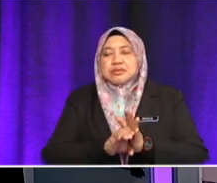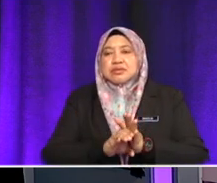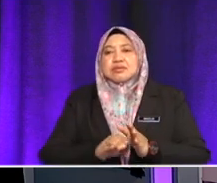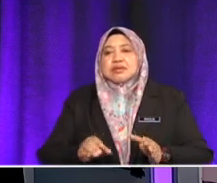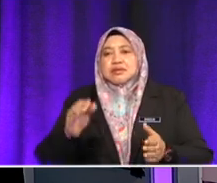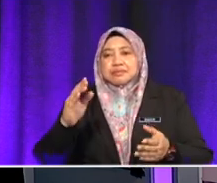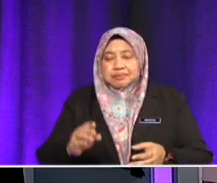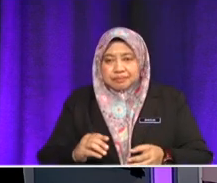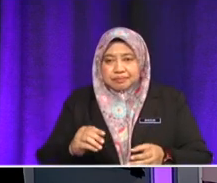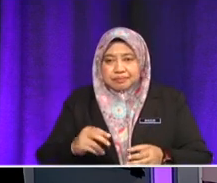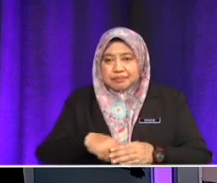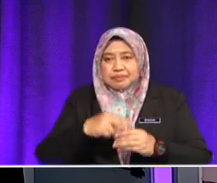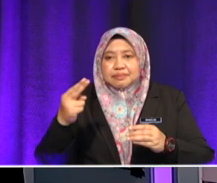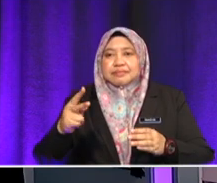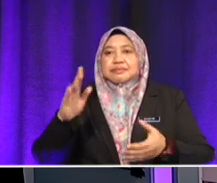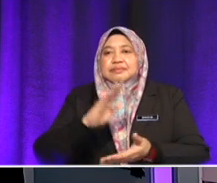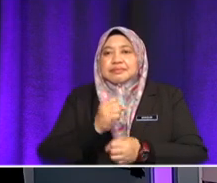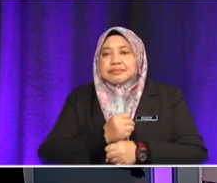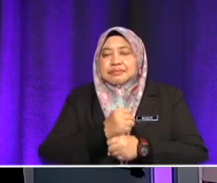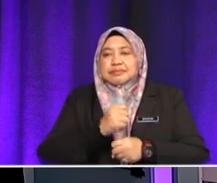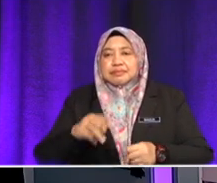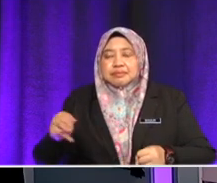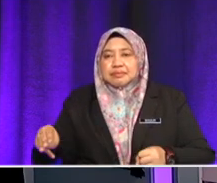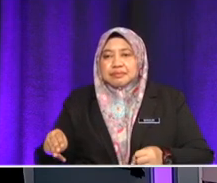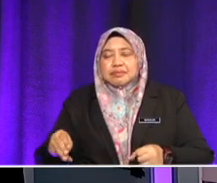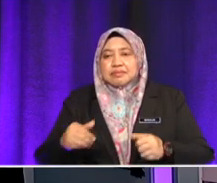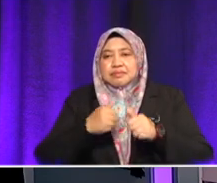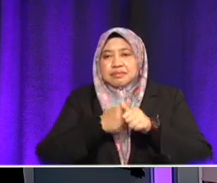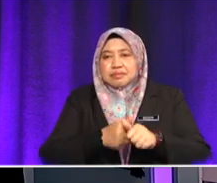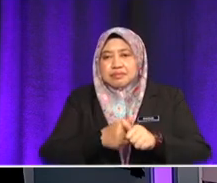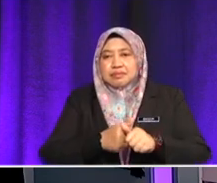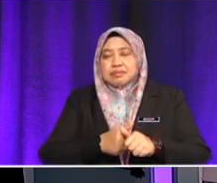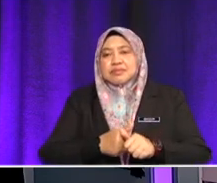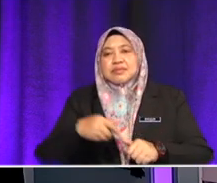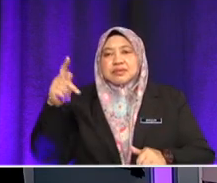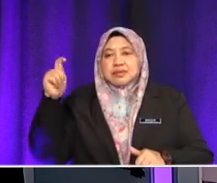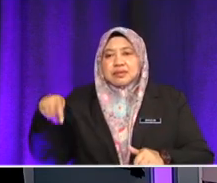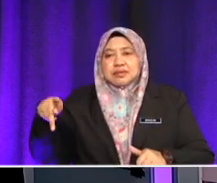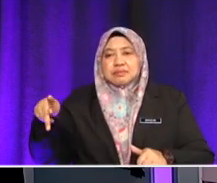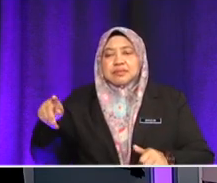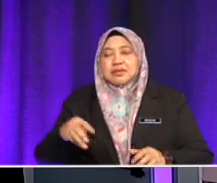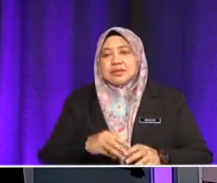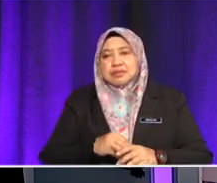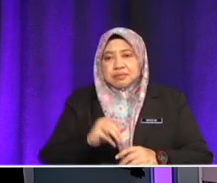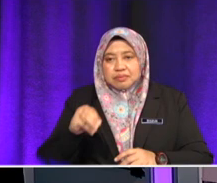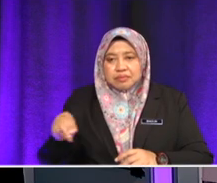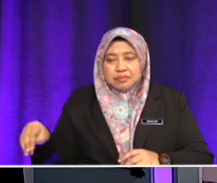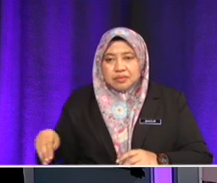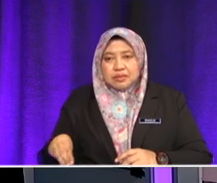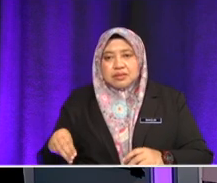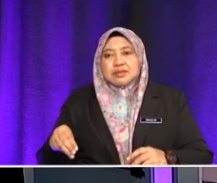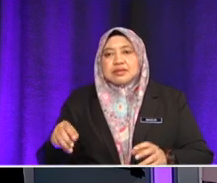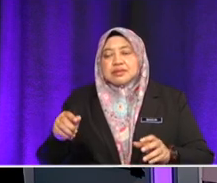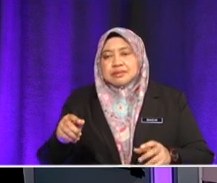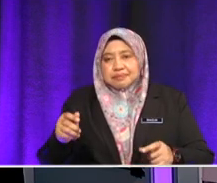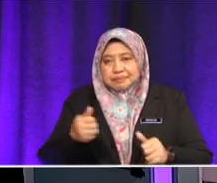yang kita boleh tetapkan tahap penguasaannya tapi ingat ya Cikgu setiap guru ada pertimbangan